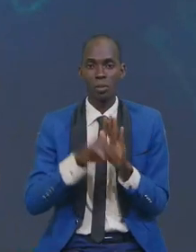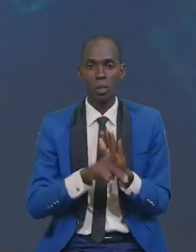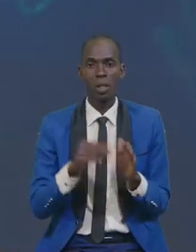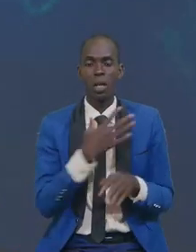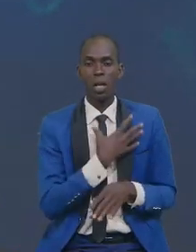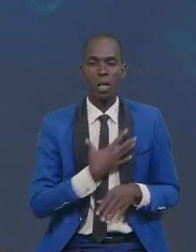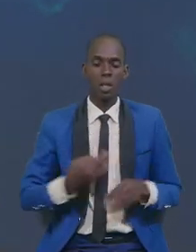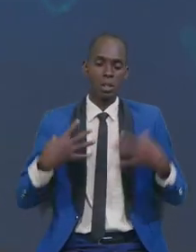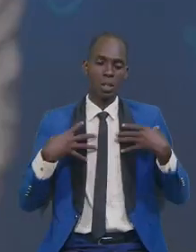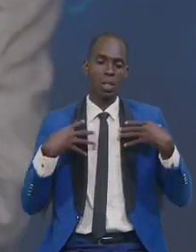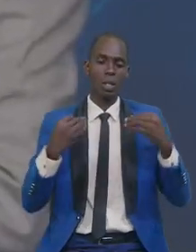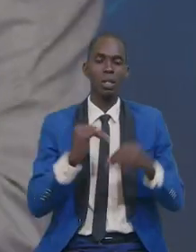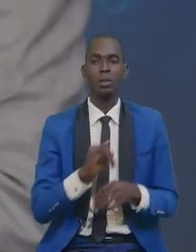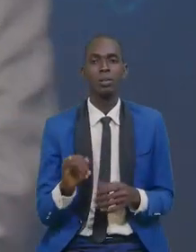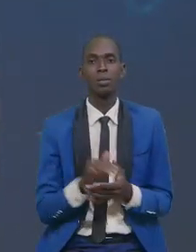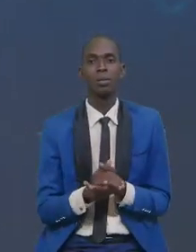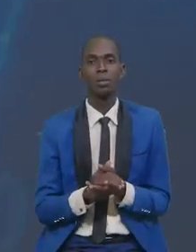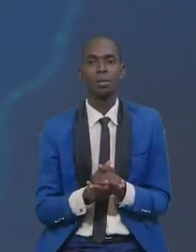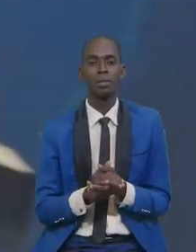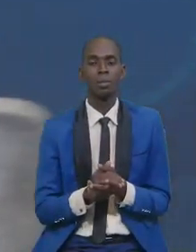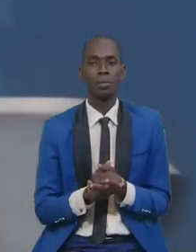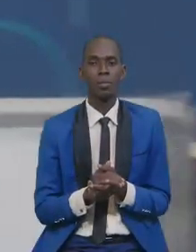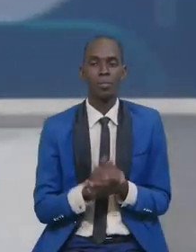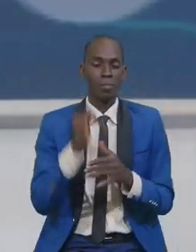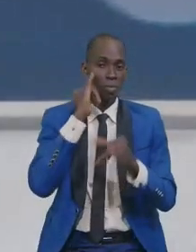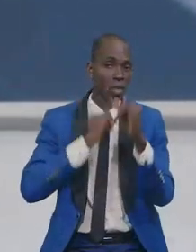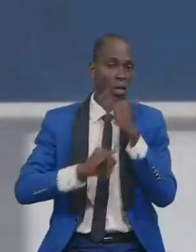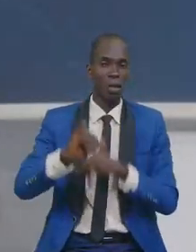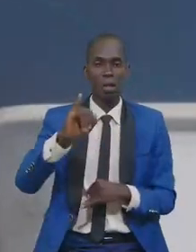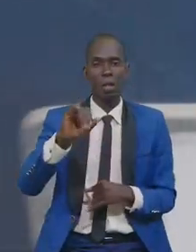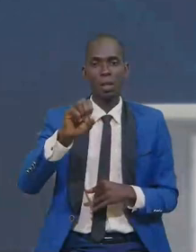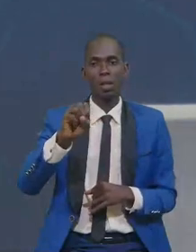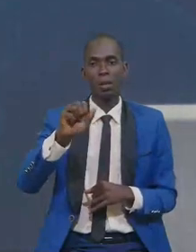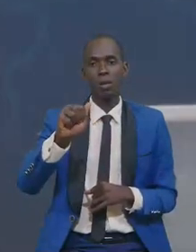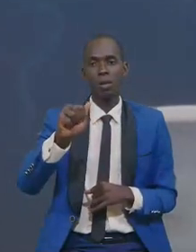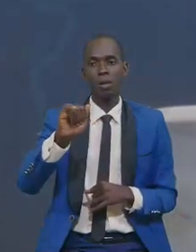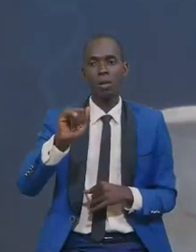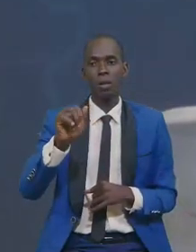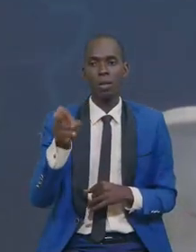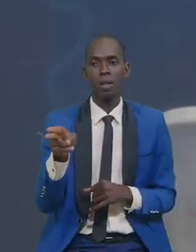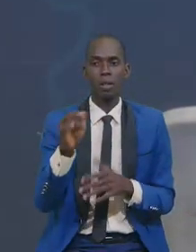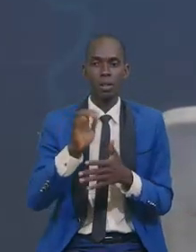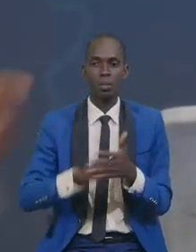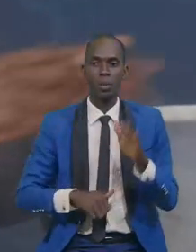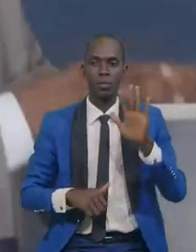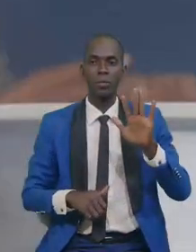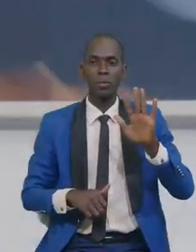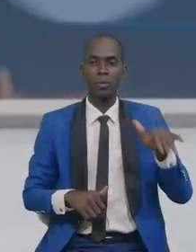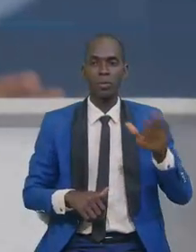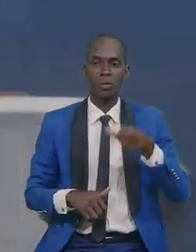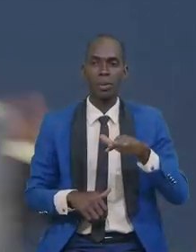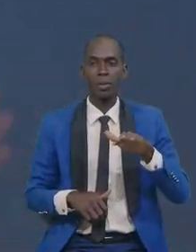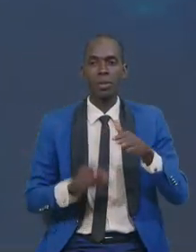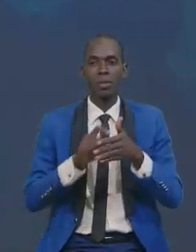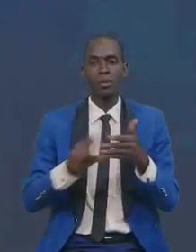L'appel rassurant au pardon et à la guérison. En Ésaïe 55,